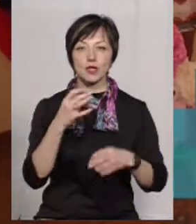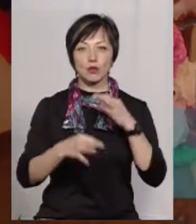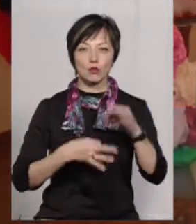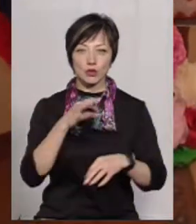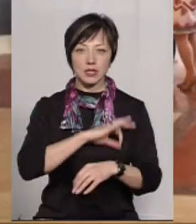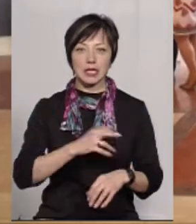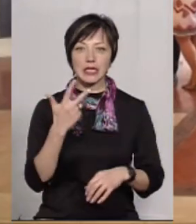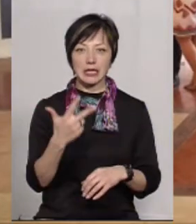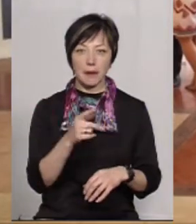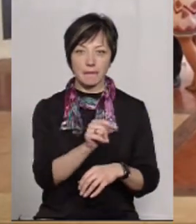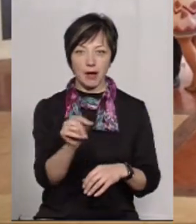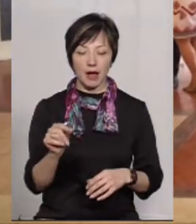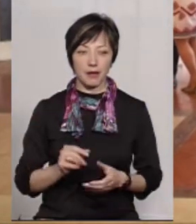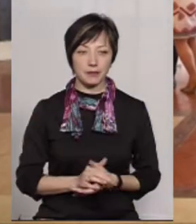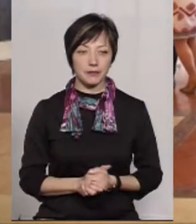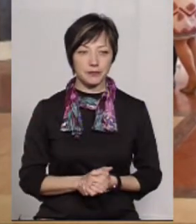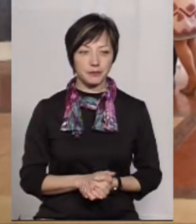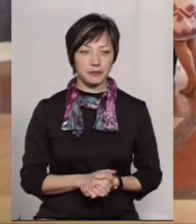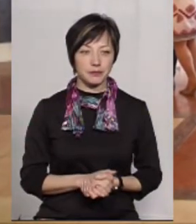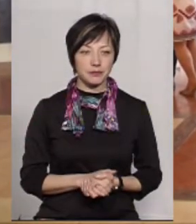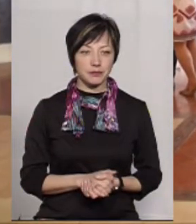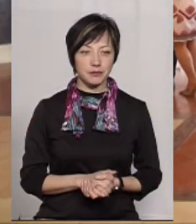скористалися 3 пари.